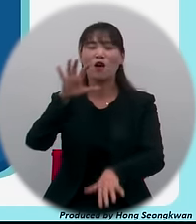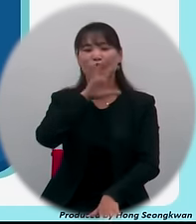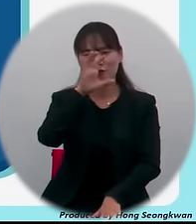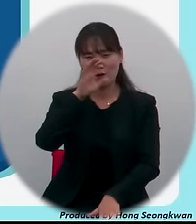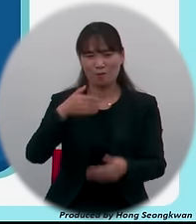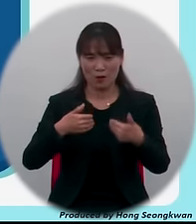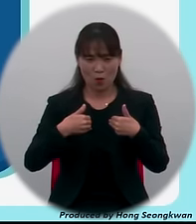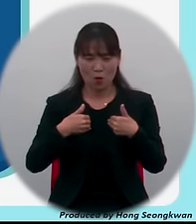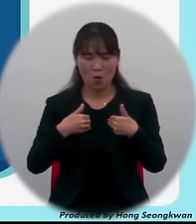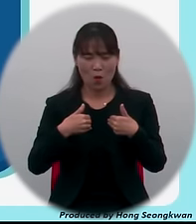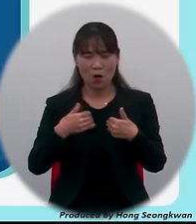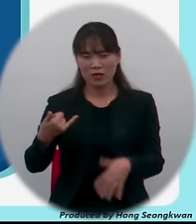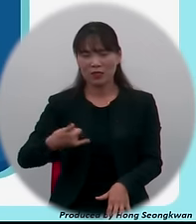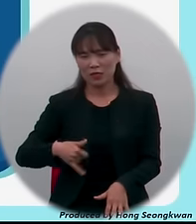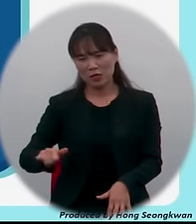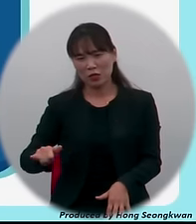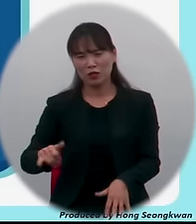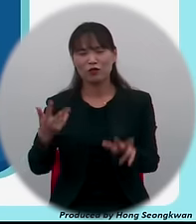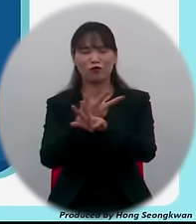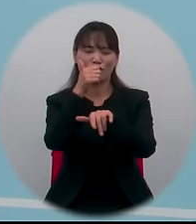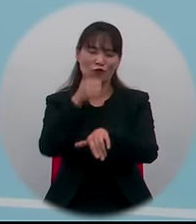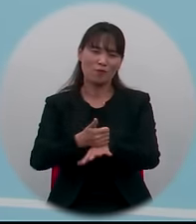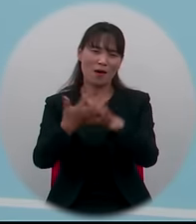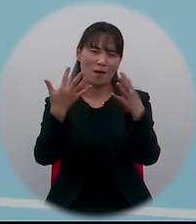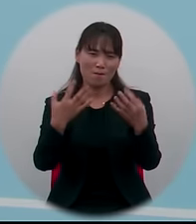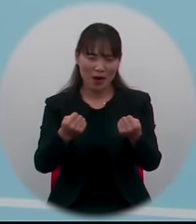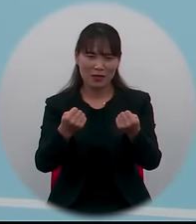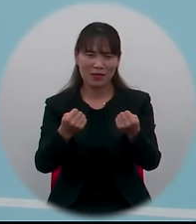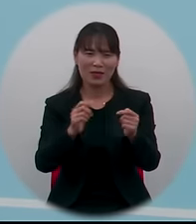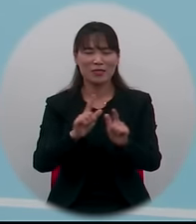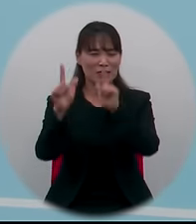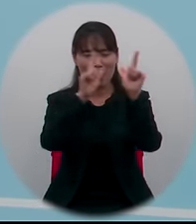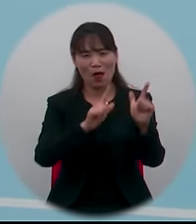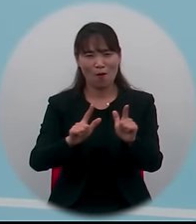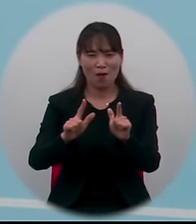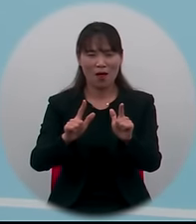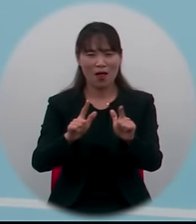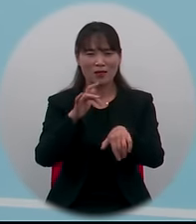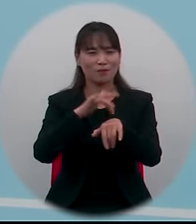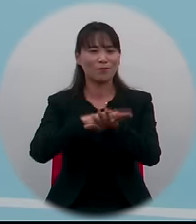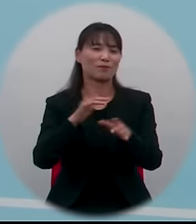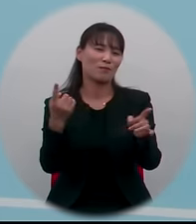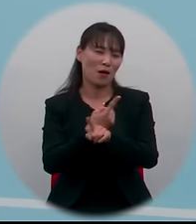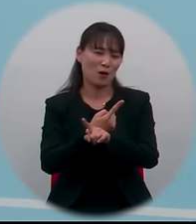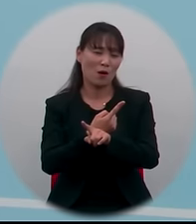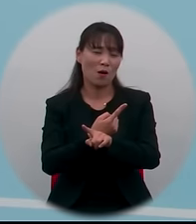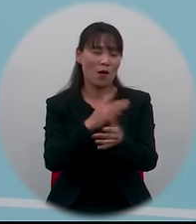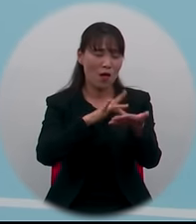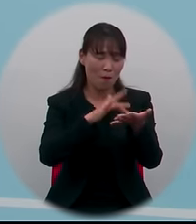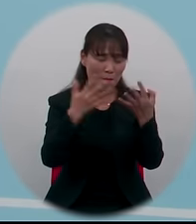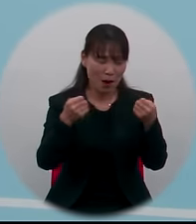중요합니다 아이들이 언제 가장 많이 무너지냐 주말에 많이 무너져요 특히 일요일 날에 게임 많이 하고 스마트폰